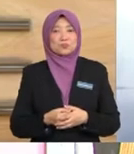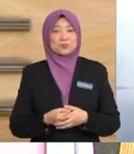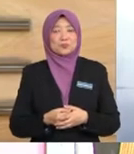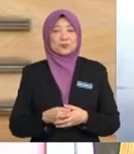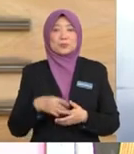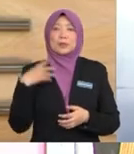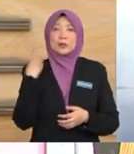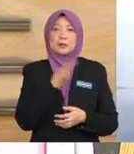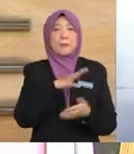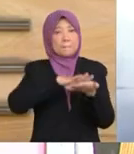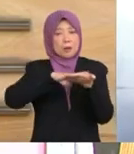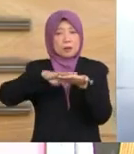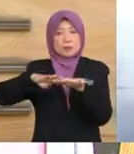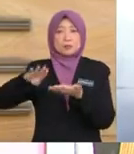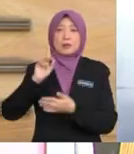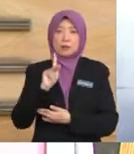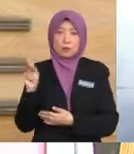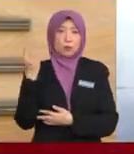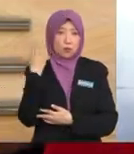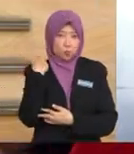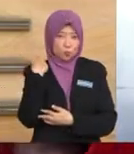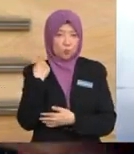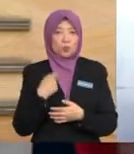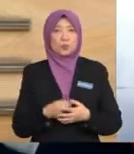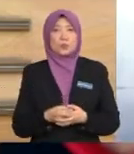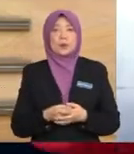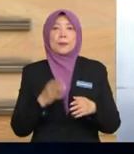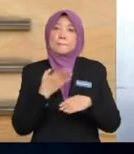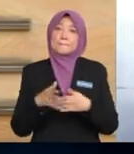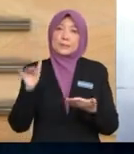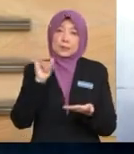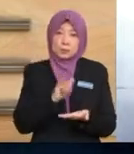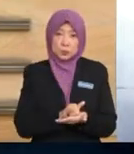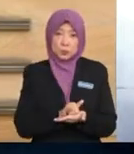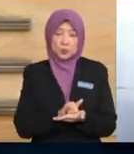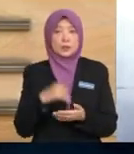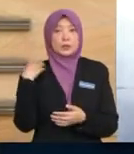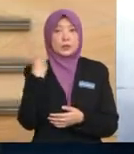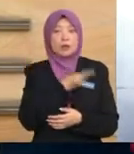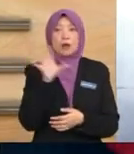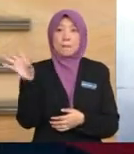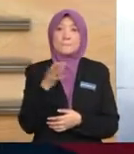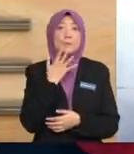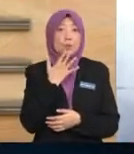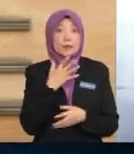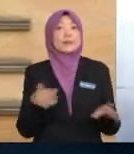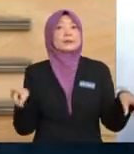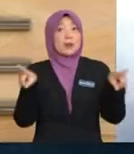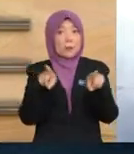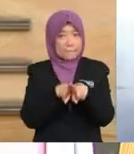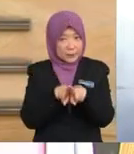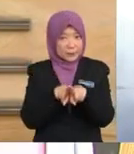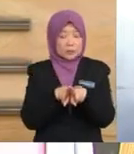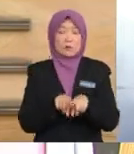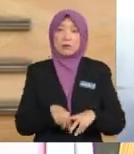kita bersihkan. Baik, selepas itu. Okey, selepas itu kita ambil warna yang sama tau. Warna yang sama? Warna yang